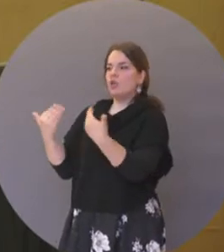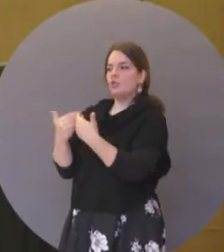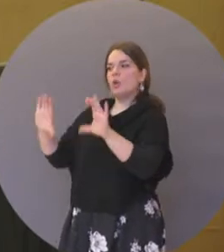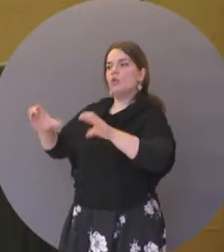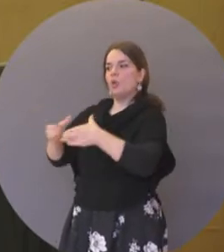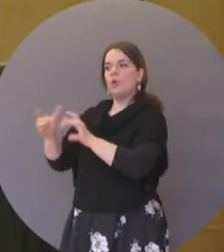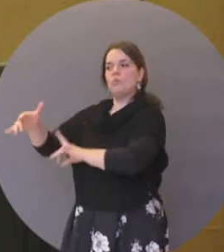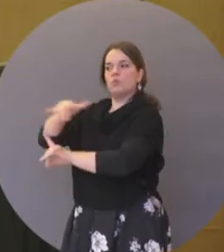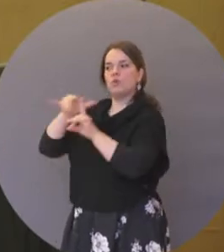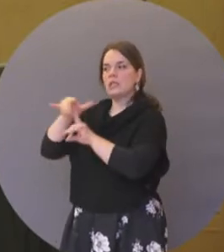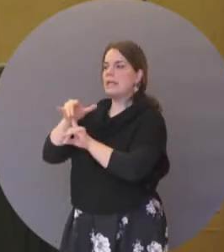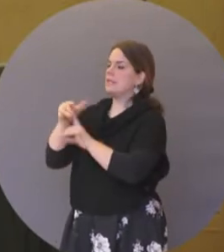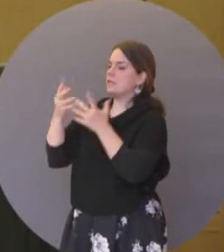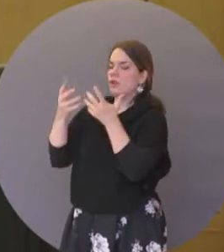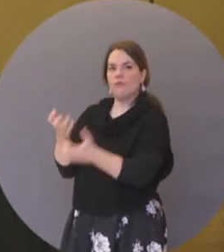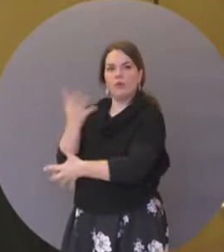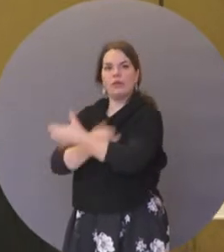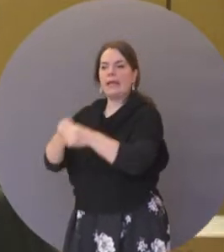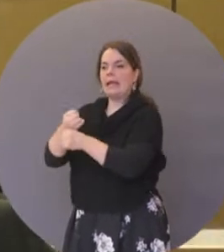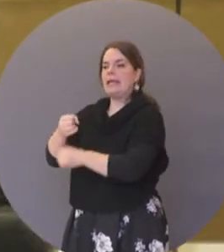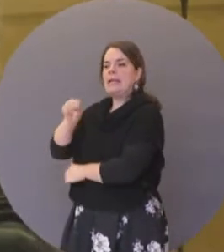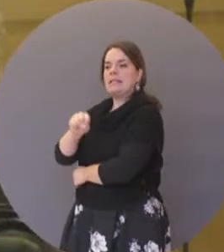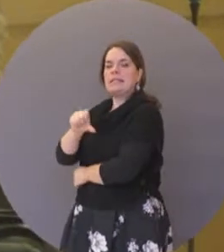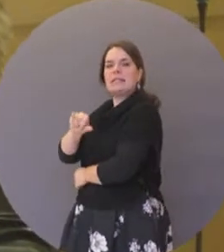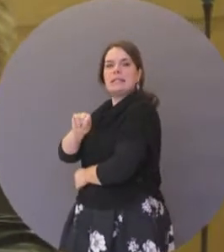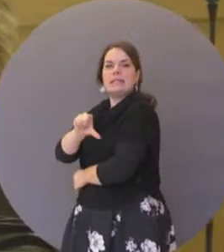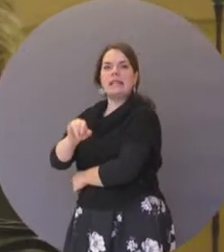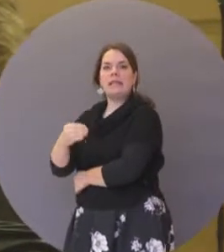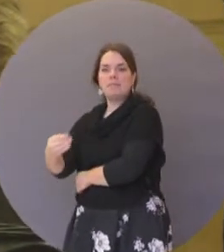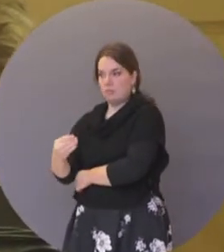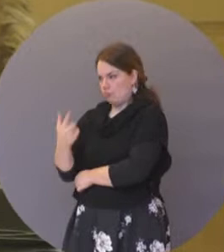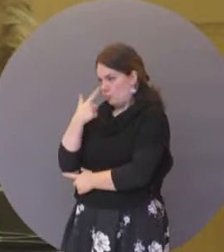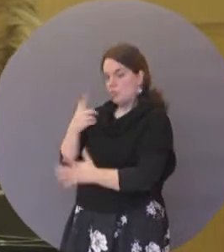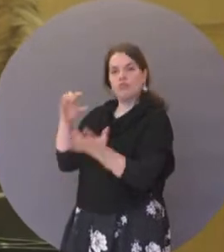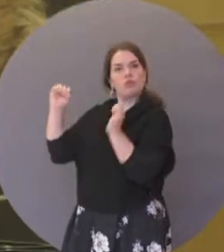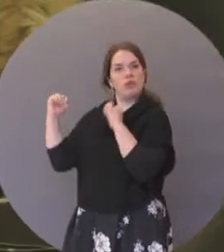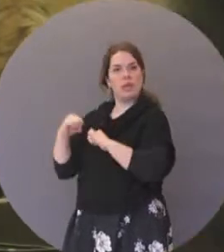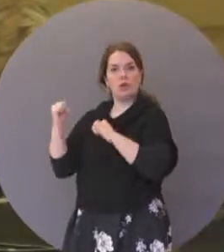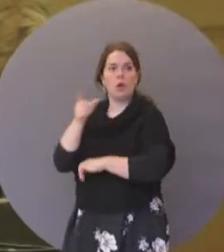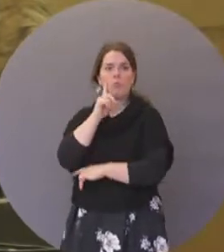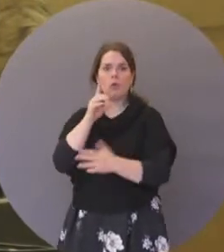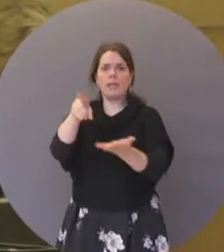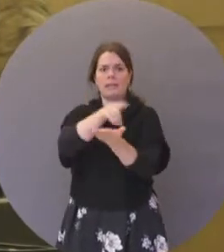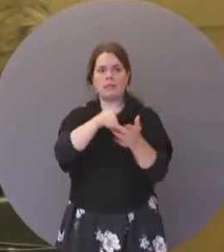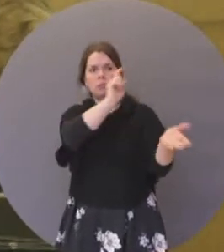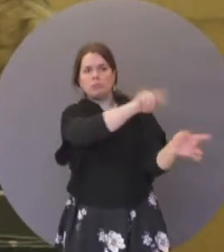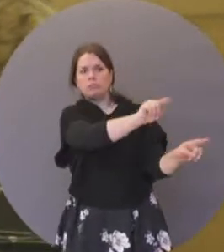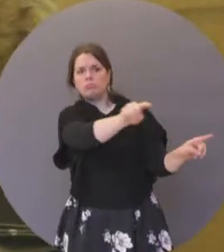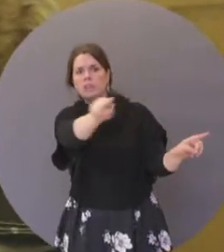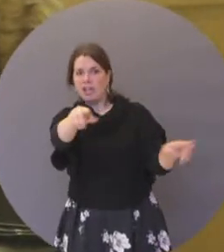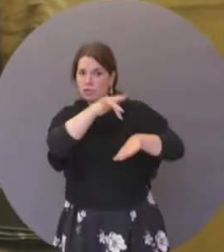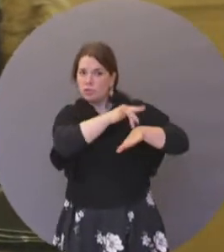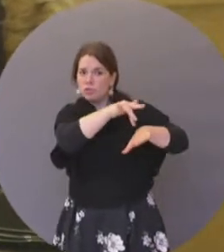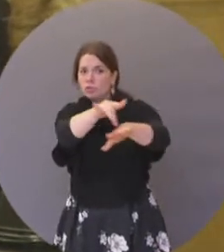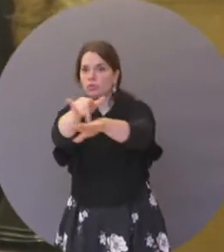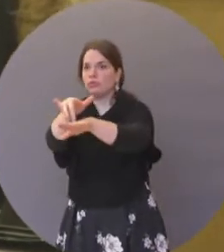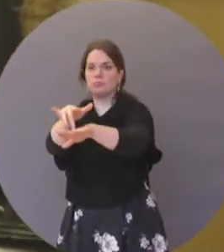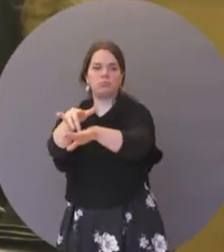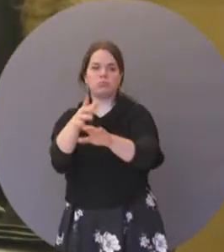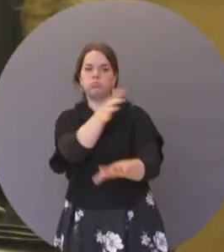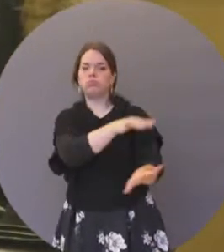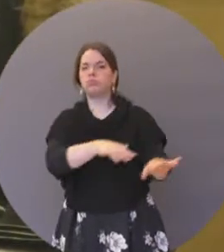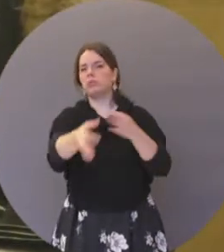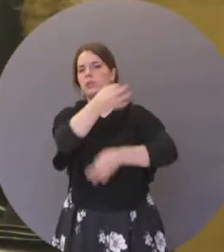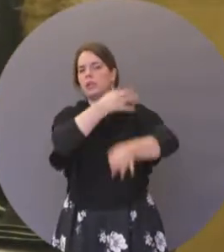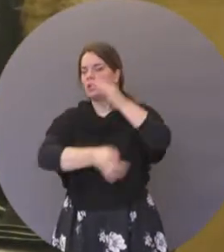socialiste de pouvoir bénéficier d'un slim de nombreux départements qui en sont déjà dotés depuis longtemps ont pu dresser un bilan très